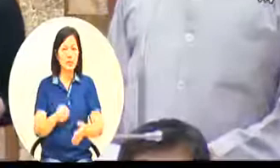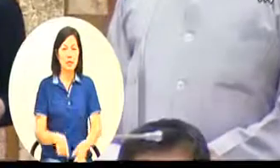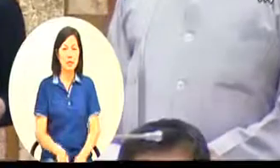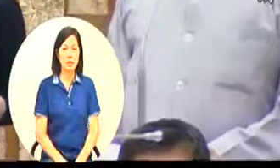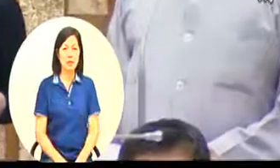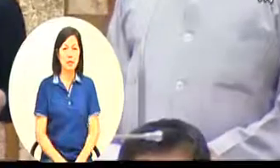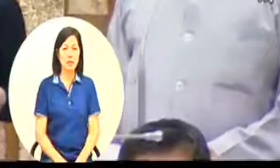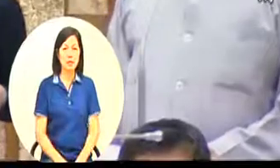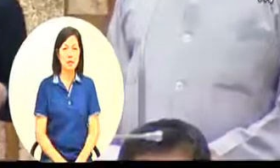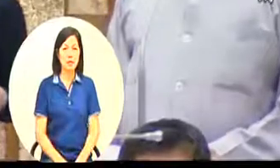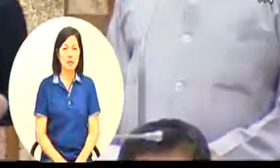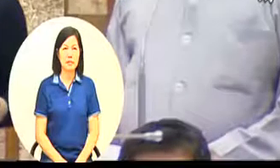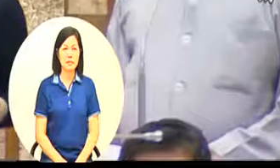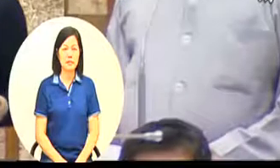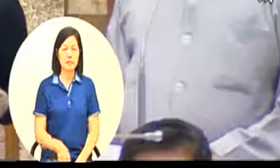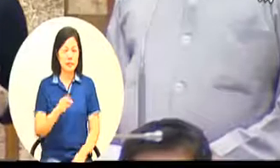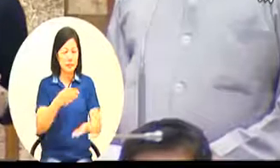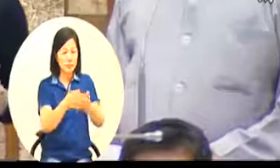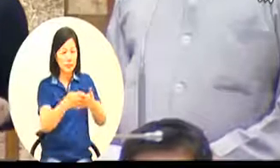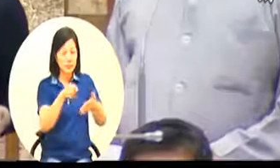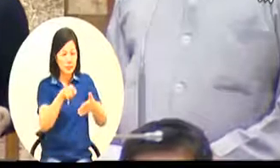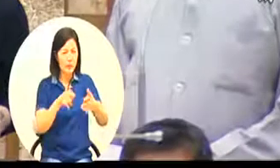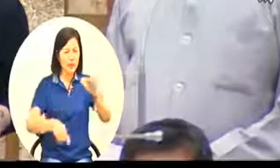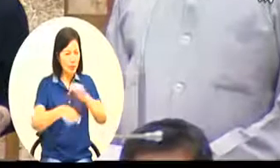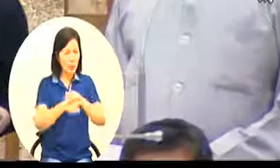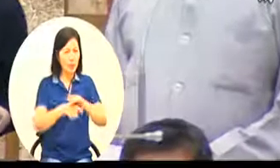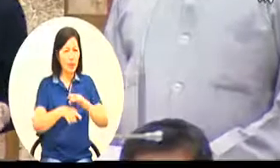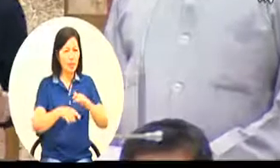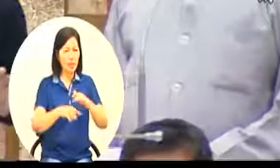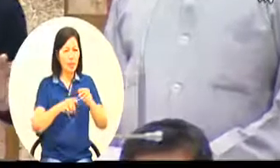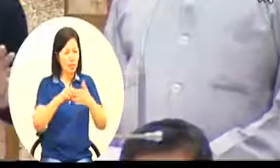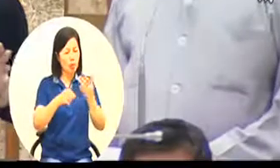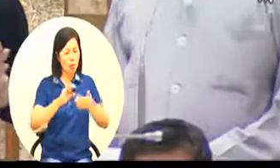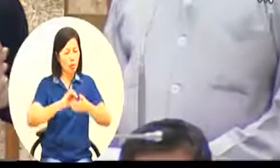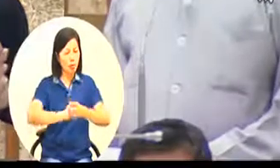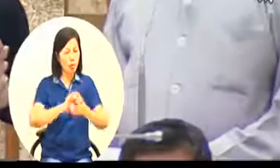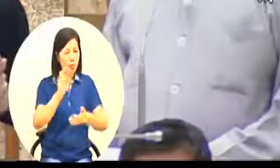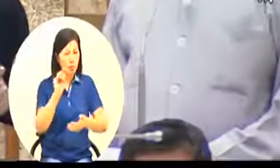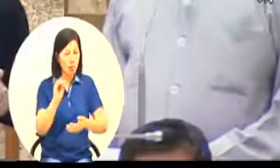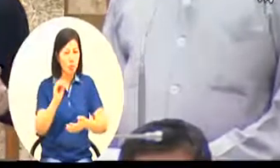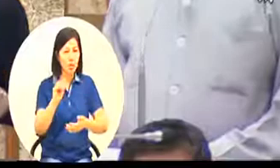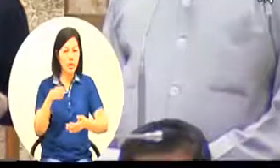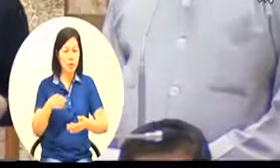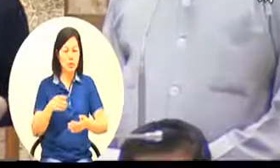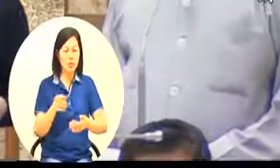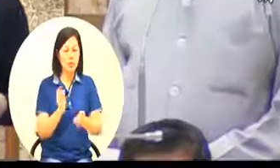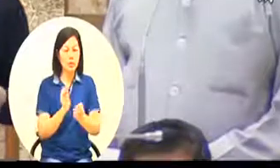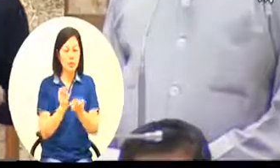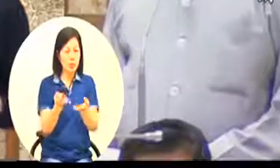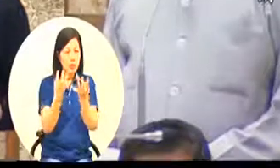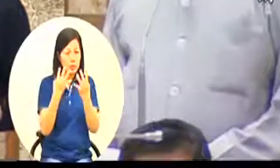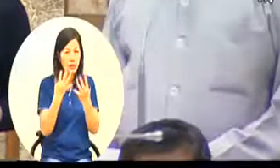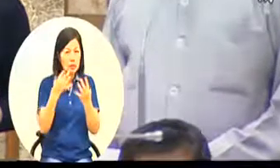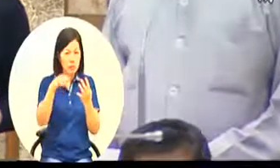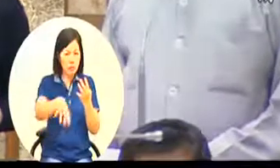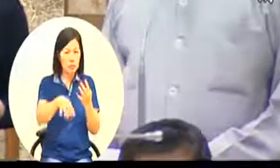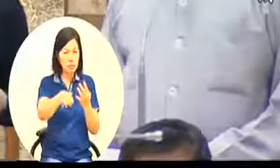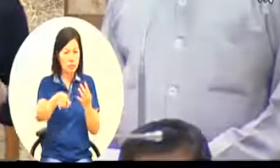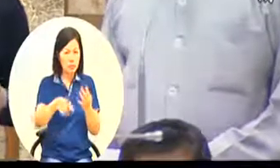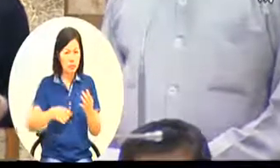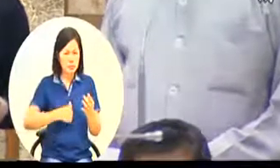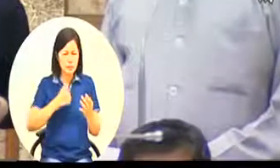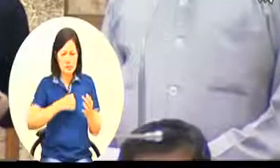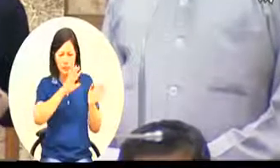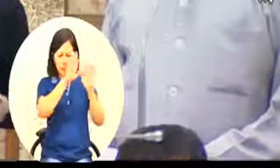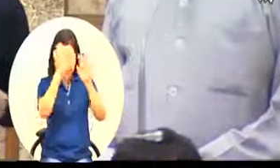吼，有违反法律的规定无吼？啊，这个刚刚吼，会依照这个事实啊，做伊